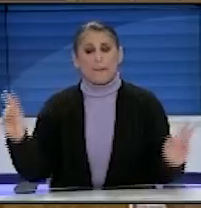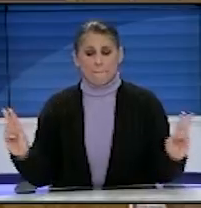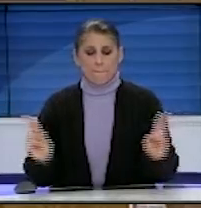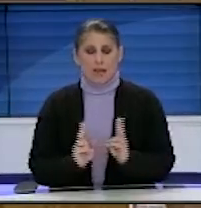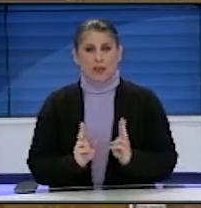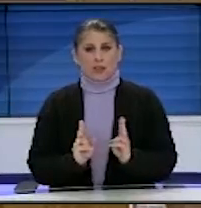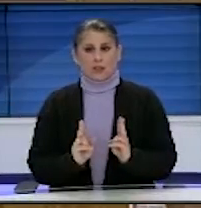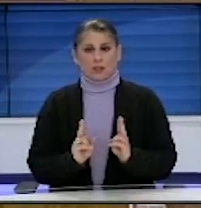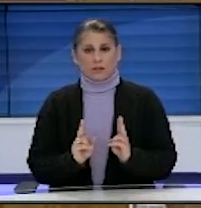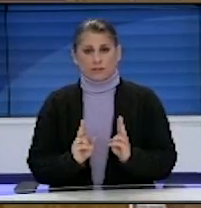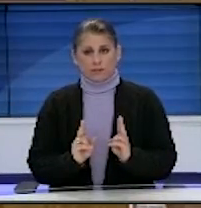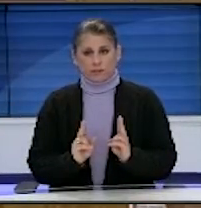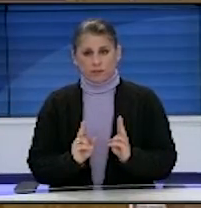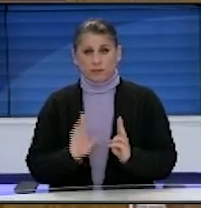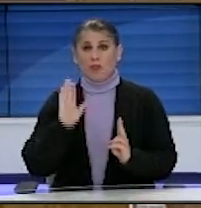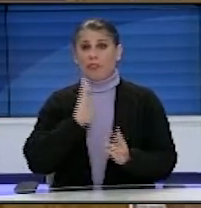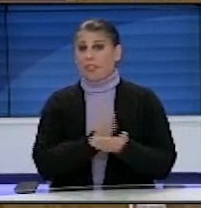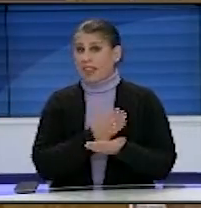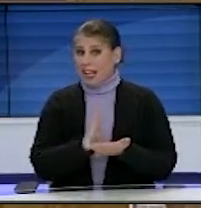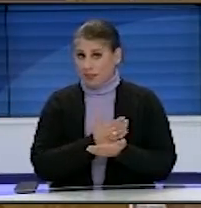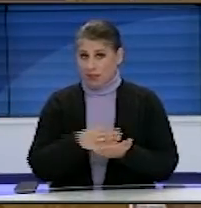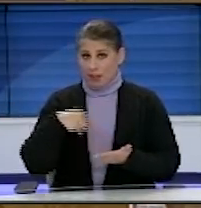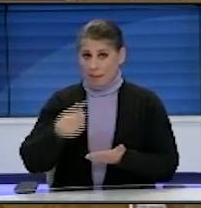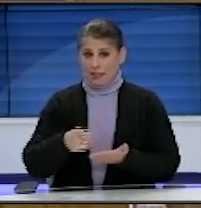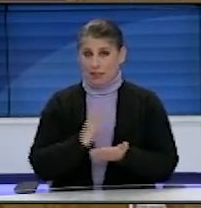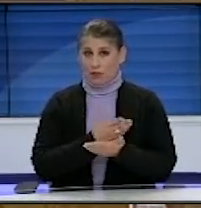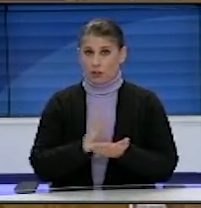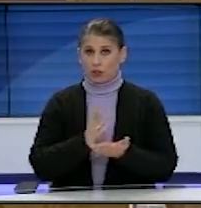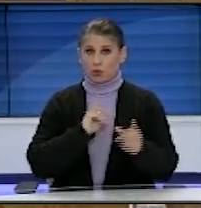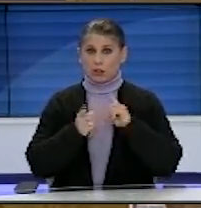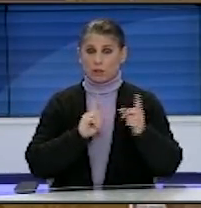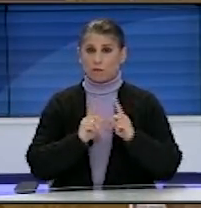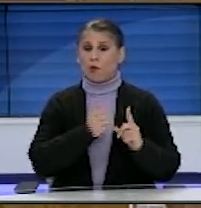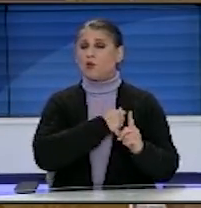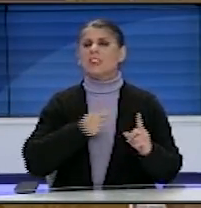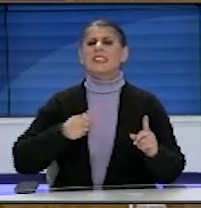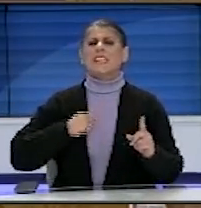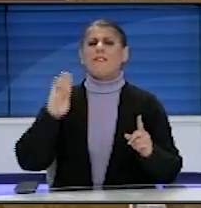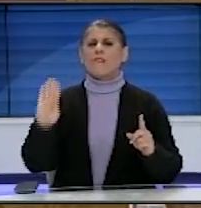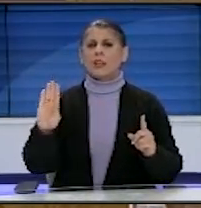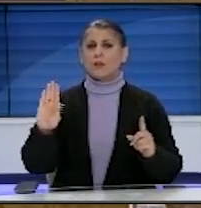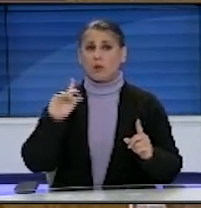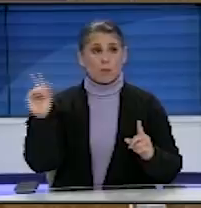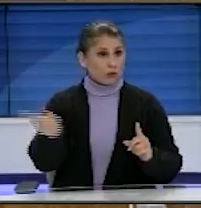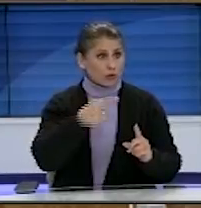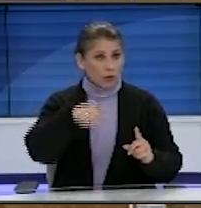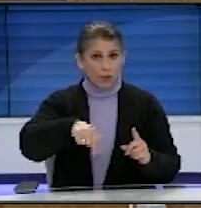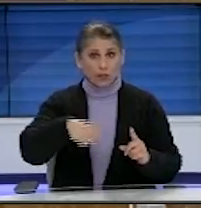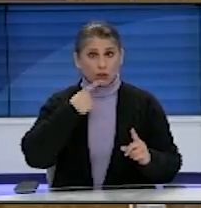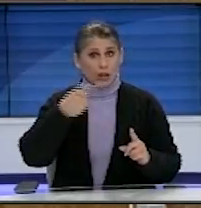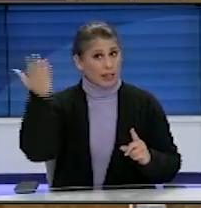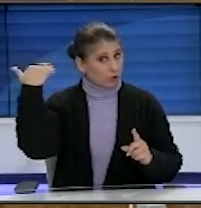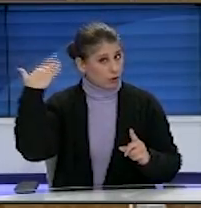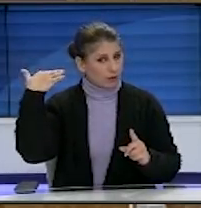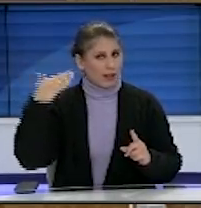περιορίστηκε, πολύ περισσότερο δεν διαλύθηκε μετά τη διάλυση του συμφώνου της Βαρσοβίας, όπως όλοι σας εδώ μέσα λέγατε